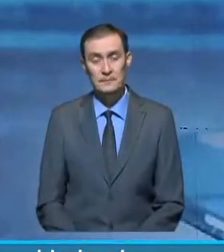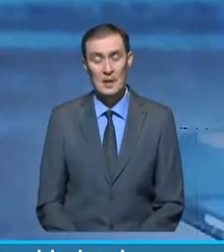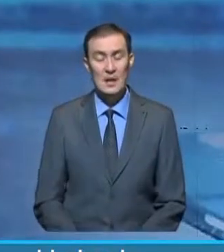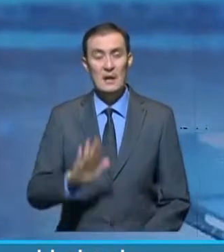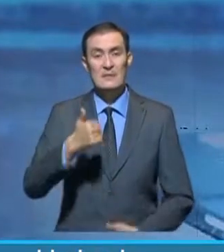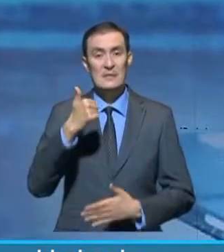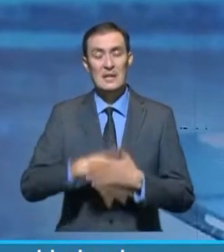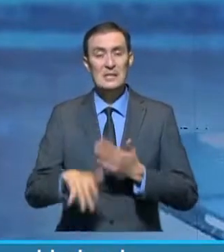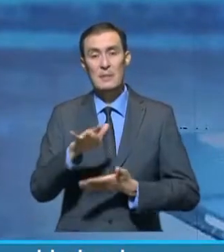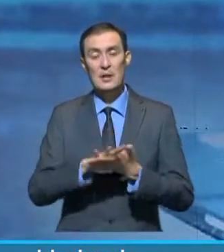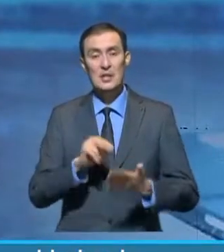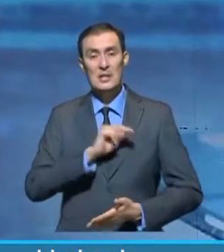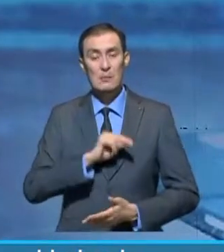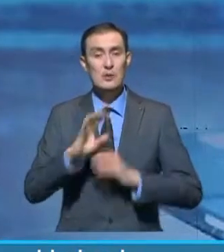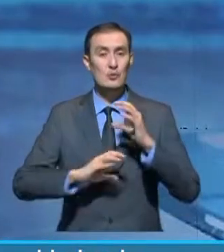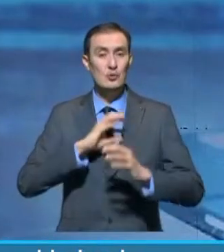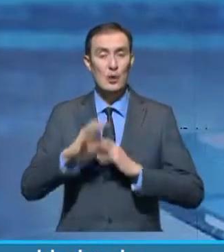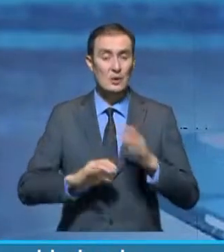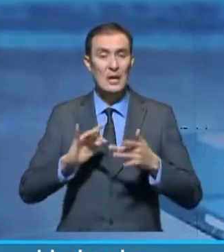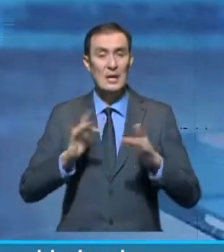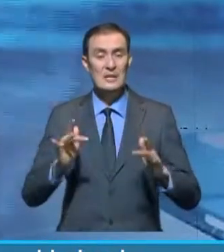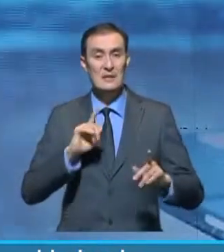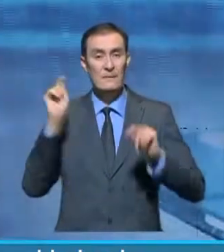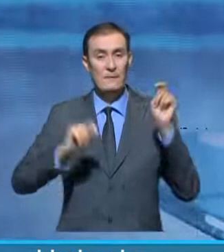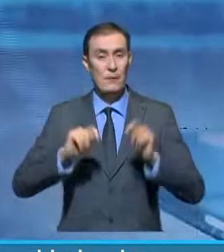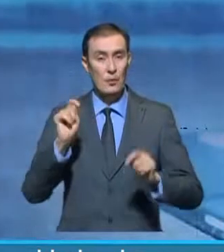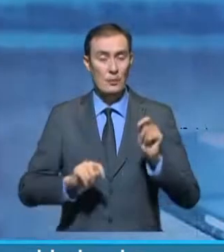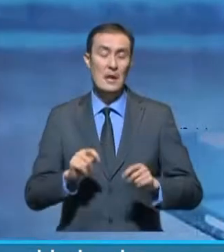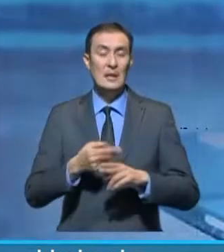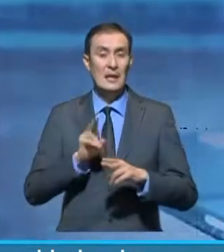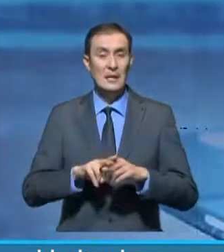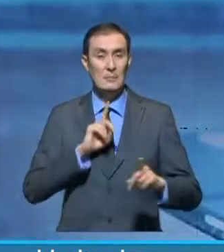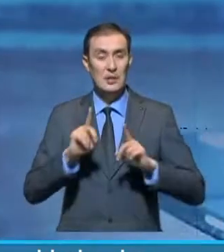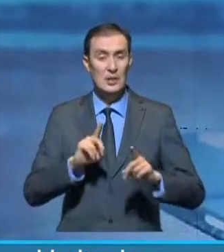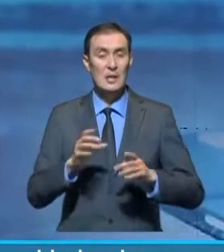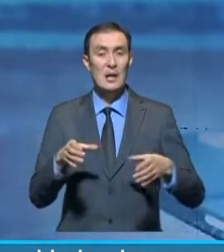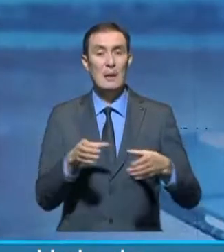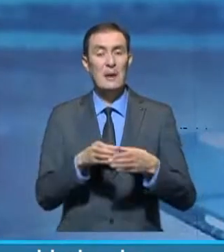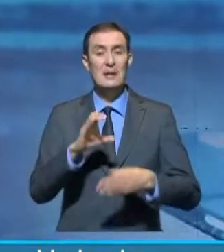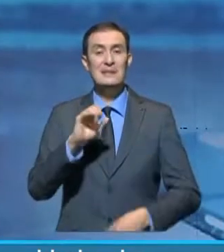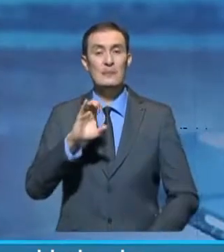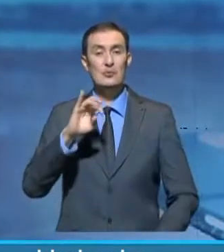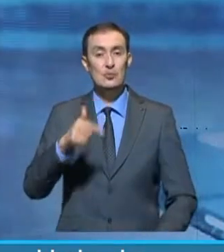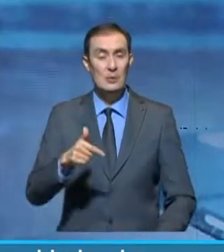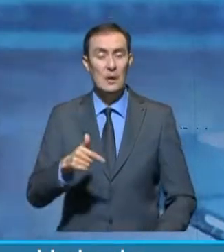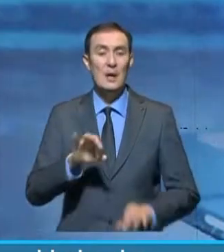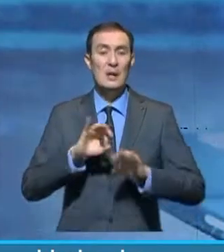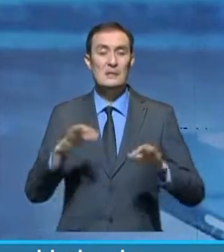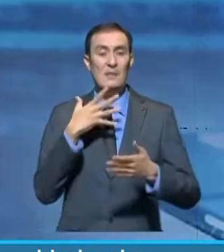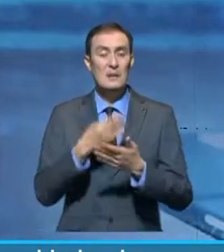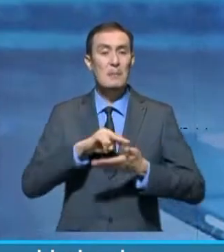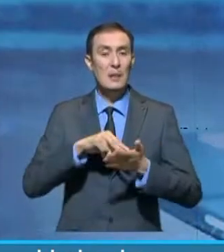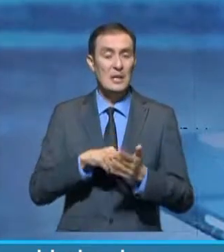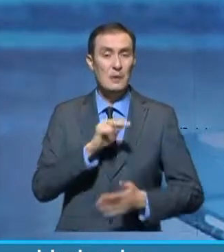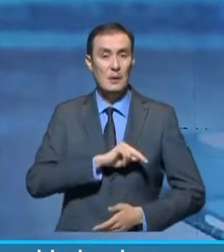В столице продолжает свою работу международный IT-форум Digital Bridge. На этой площадке компания Samsung Electronics поделилась своими